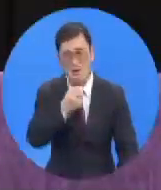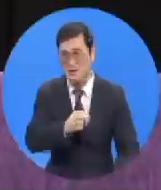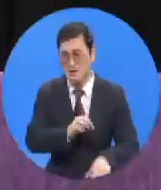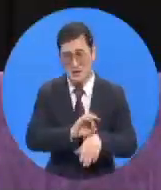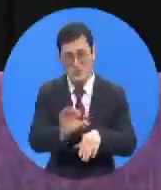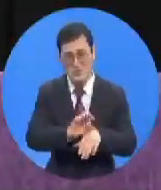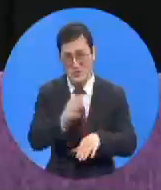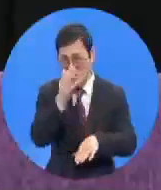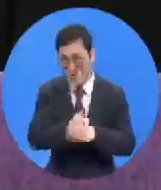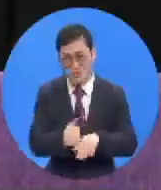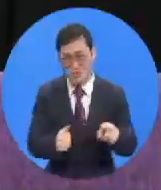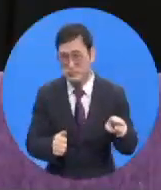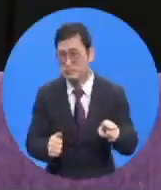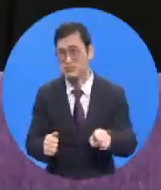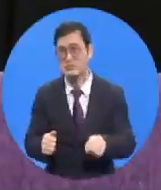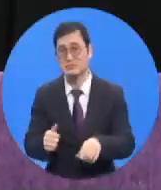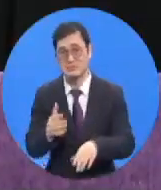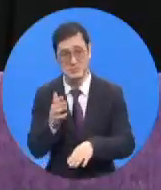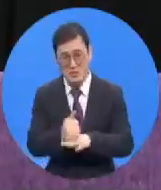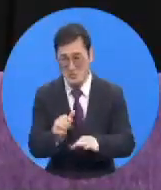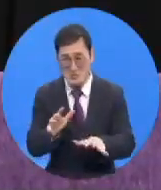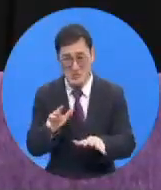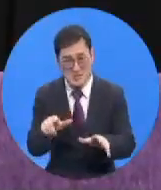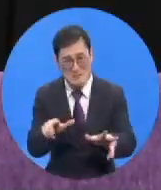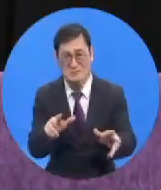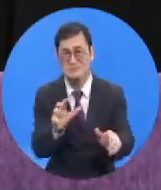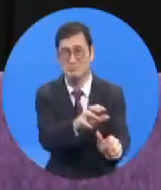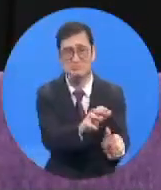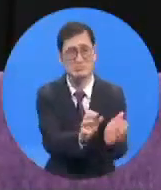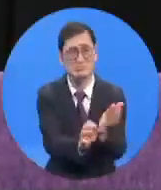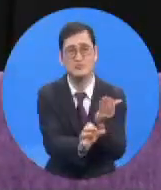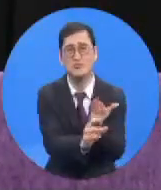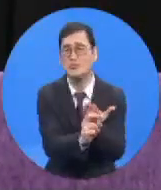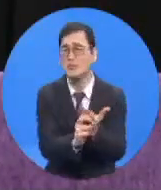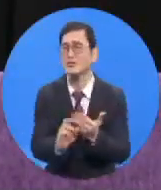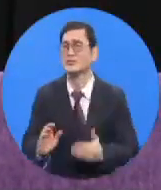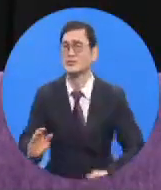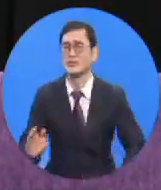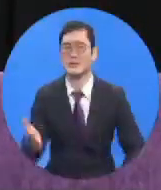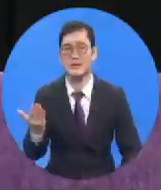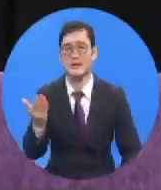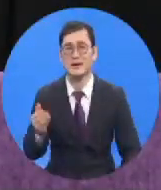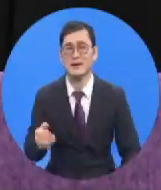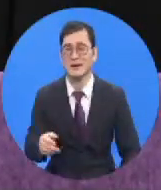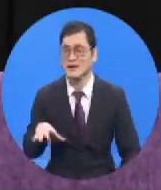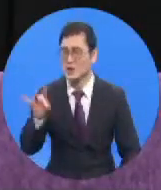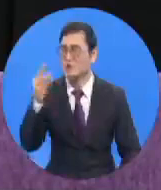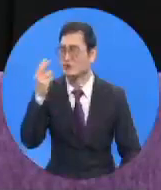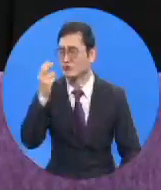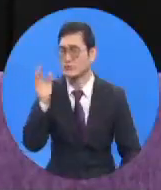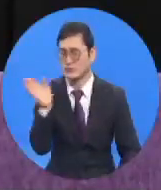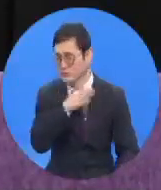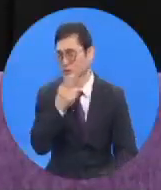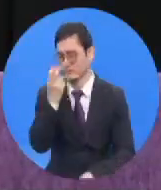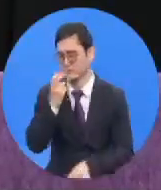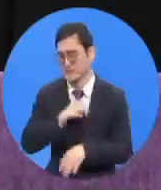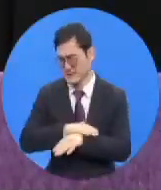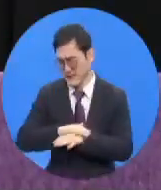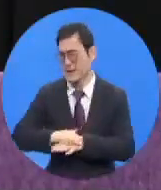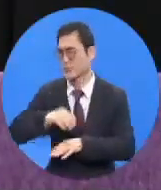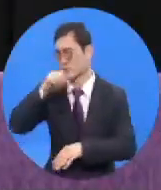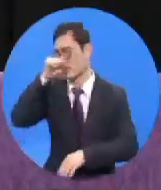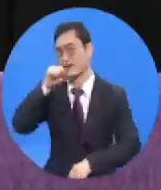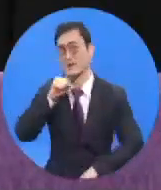아닙니다. 위원장님 지도부시죠. 당직자죠. 예. 제가 조금 아까 드린 말씀의 수준이 있고 그 민주당의 입장에